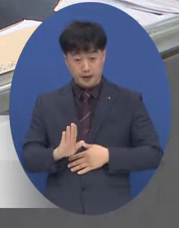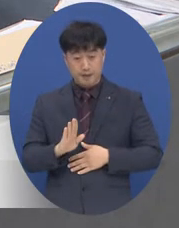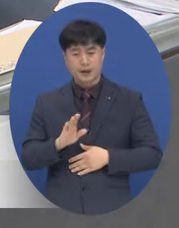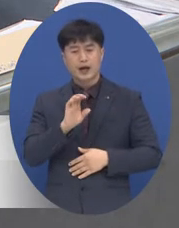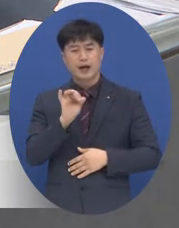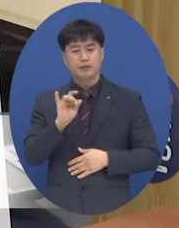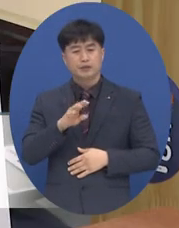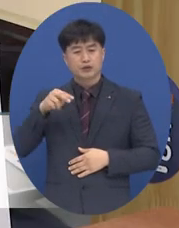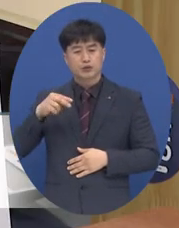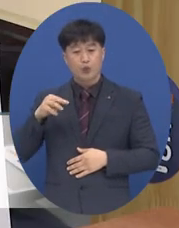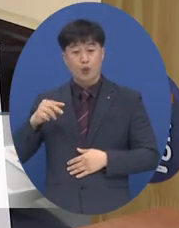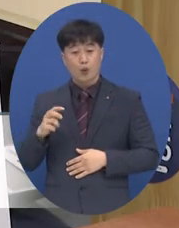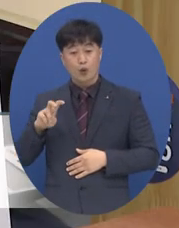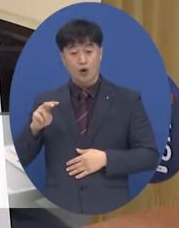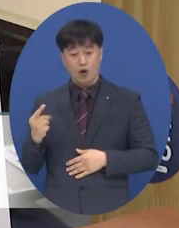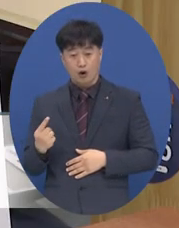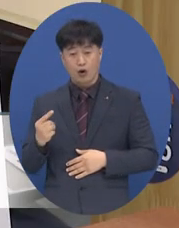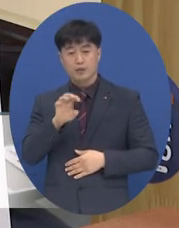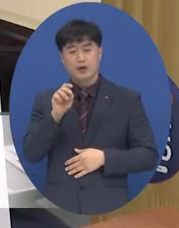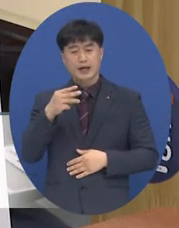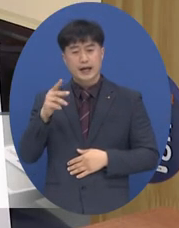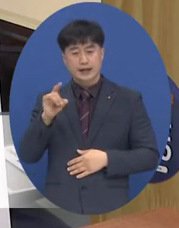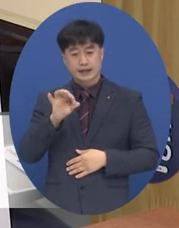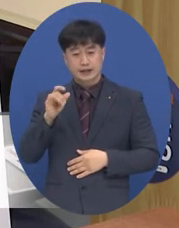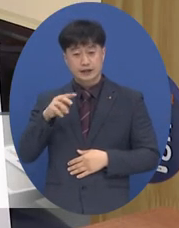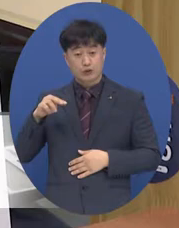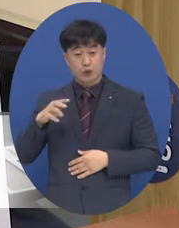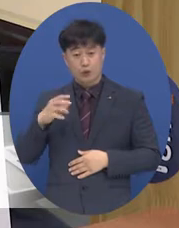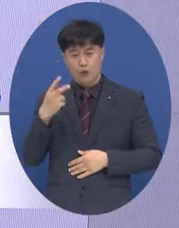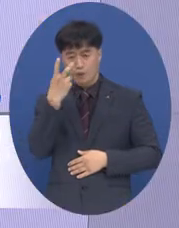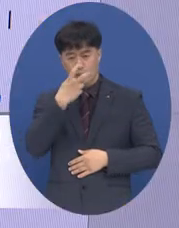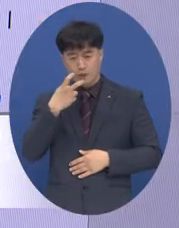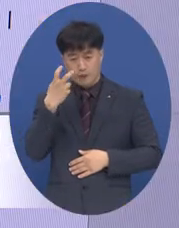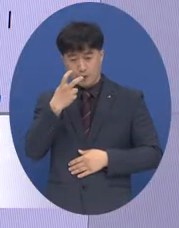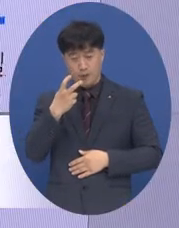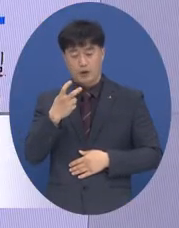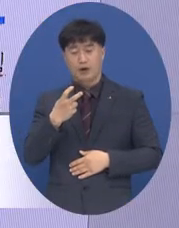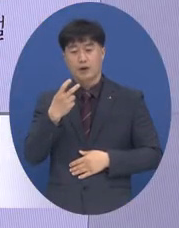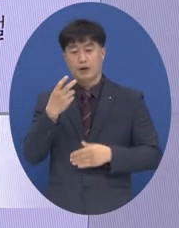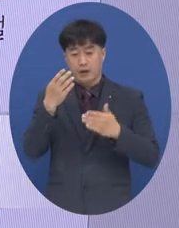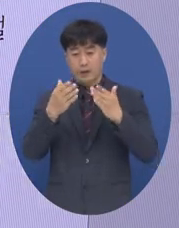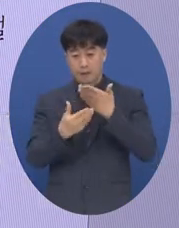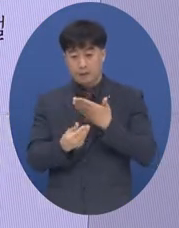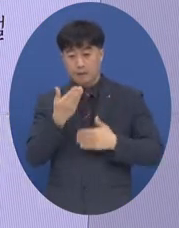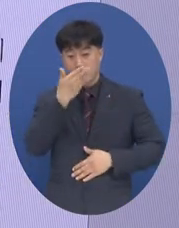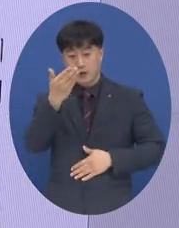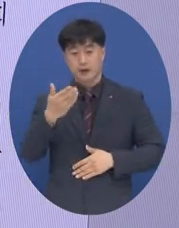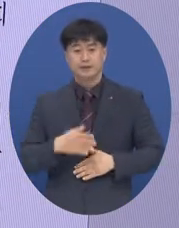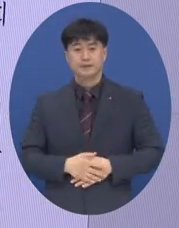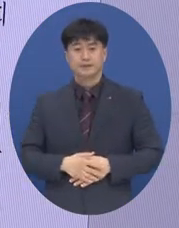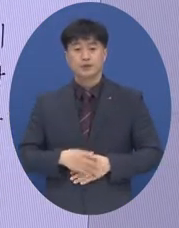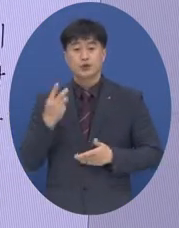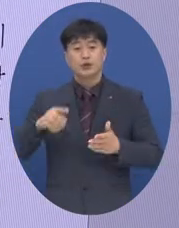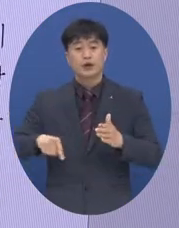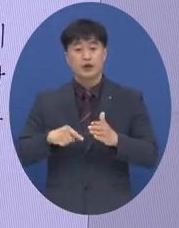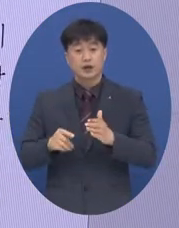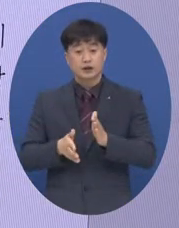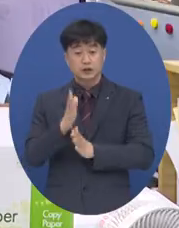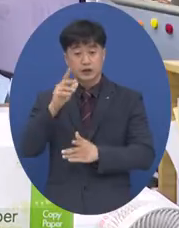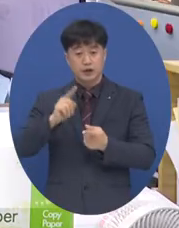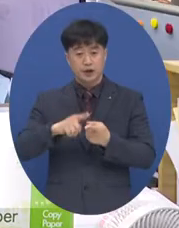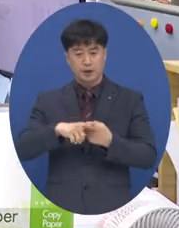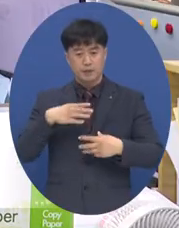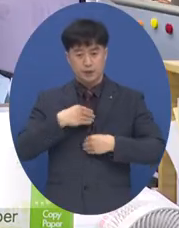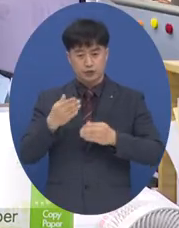앱스토어 와 플레이스토어에서 경기도 편의시설 안내 를 검색하면 누구나 내려받을 수 있습니다 돈에 시설에